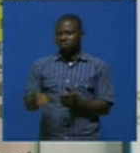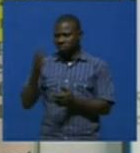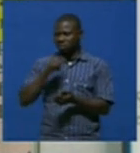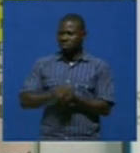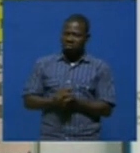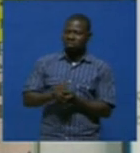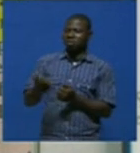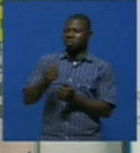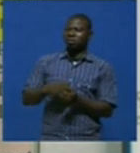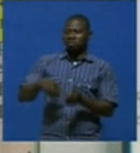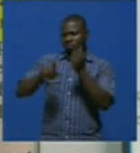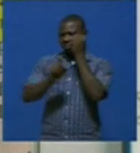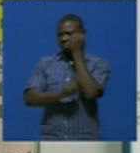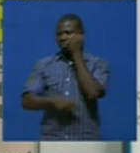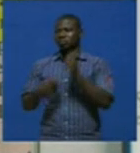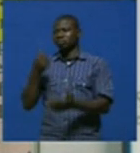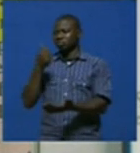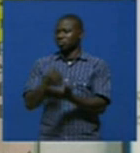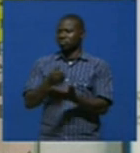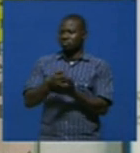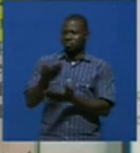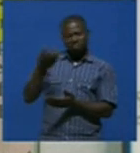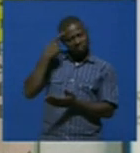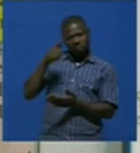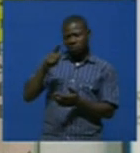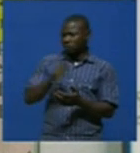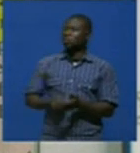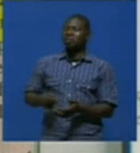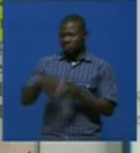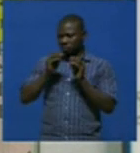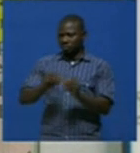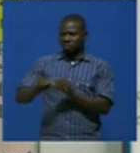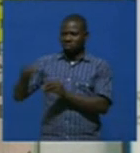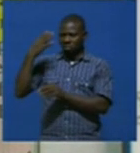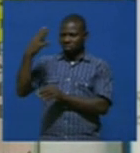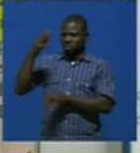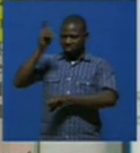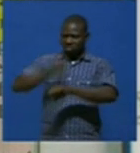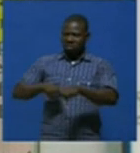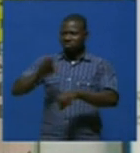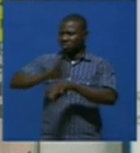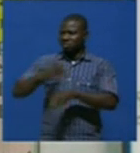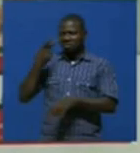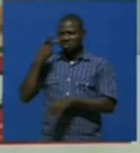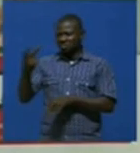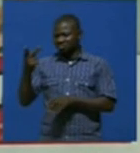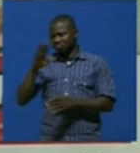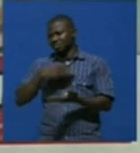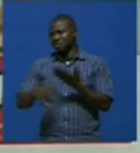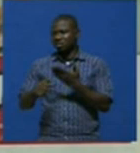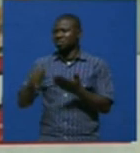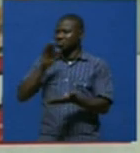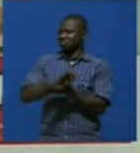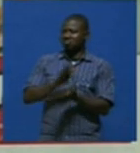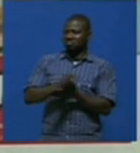cfa pour organiser quatre matches de l'équipe nationale dont on ne trouve pas trace dans le compte de la fédération où est